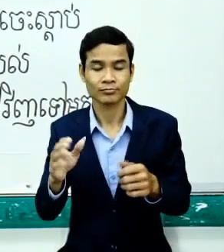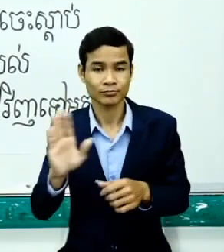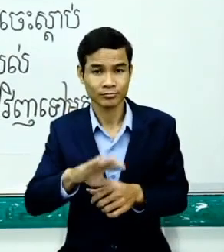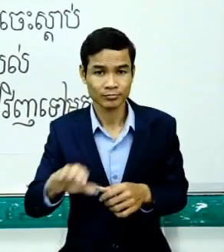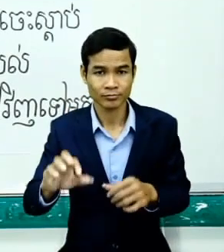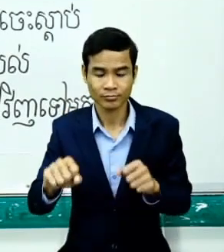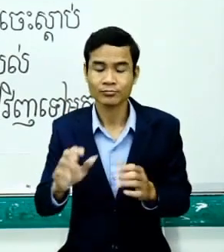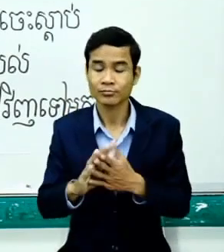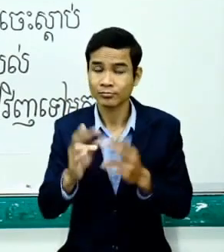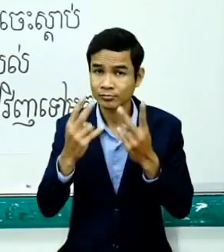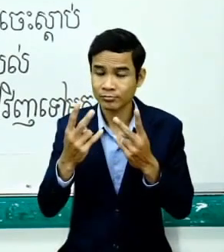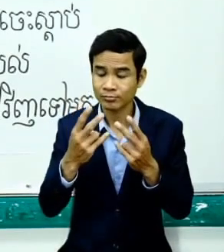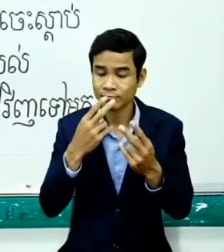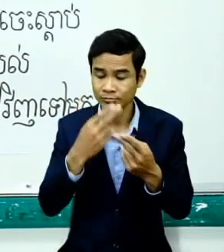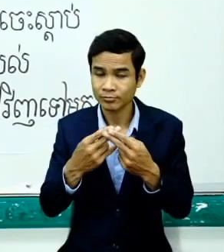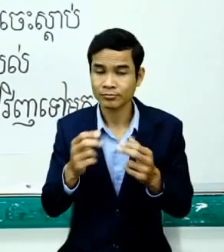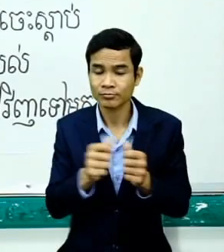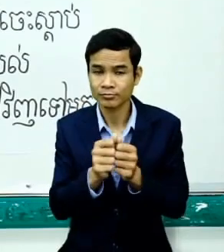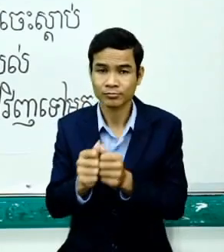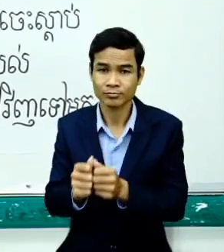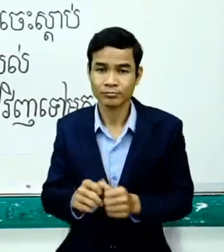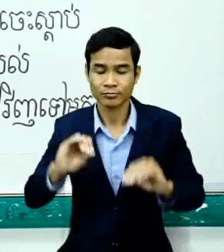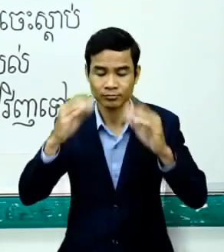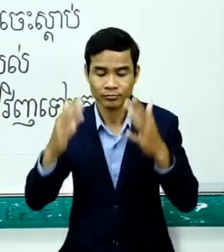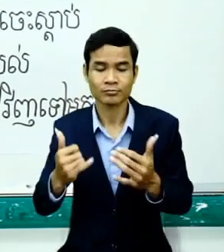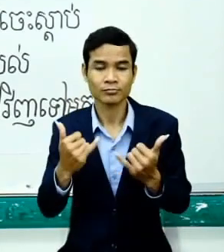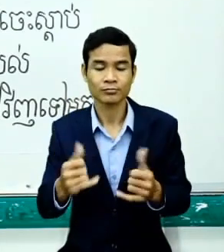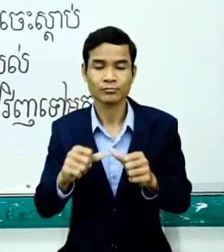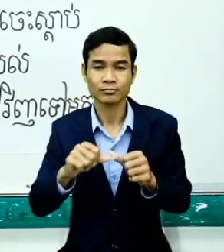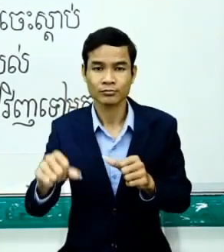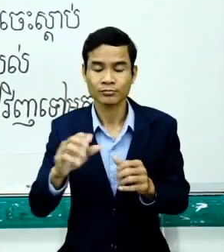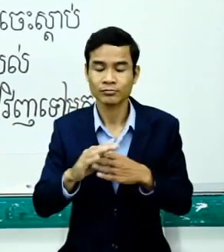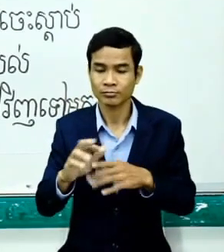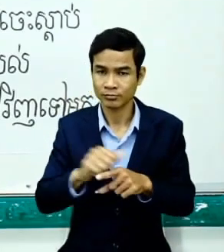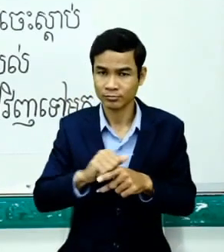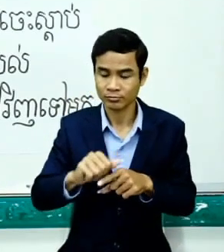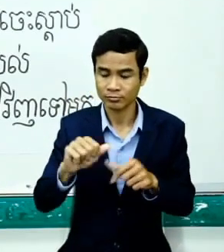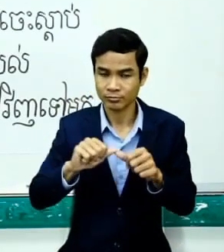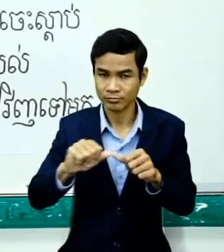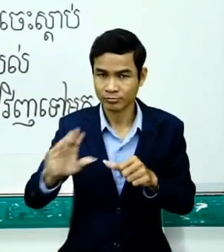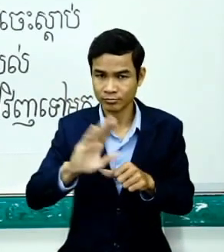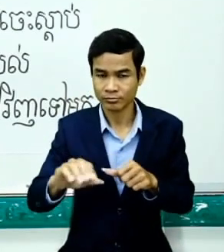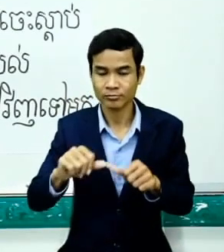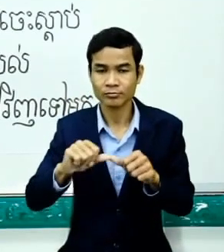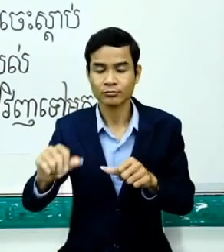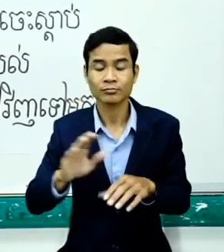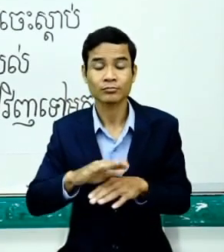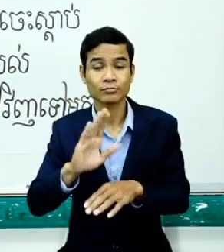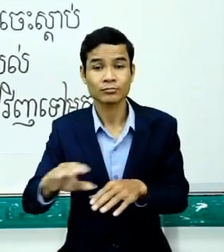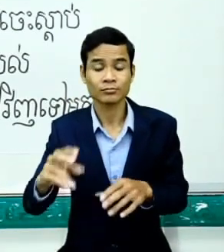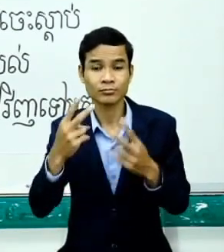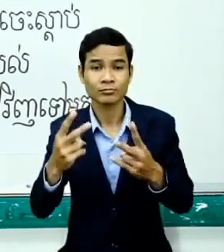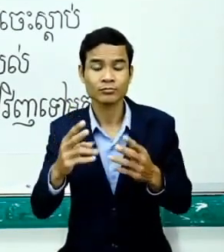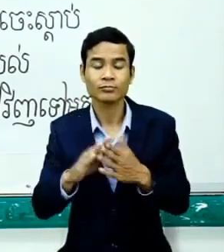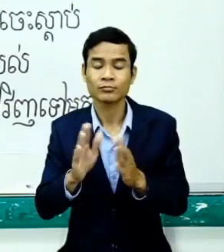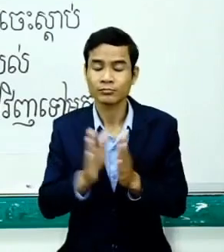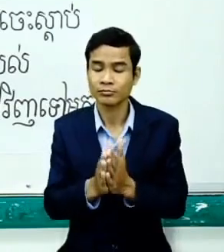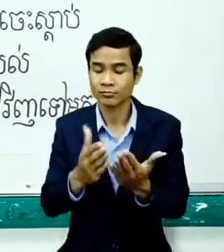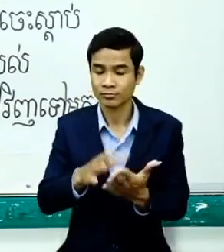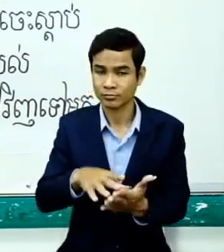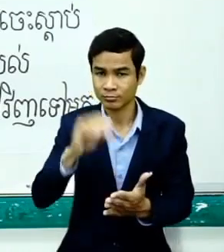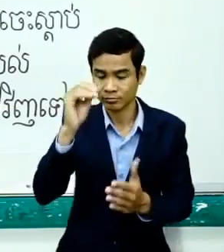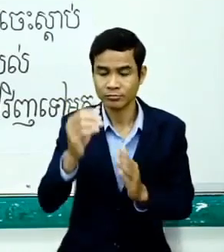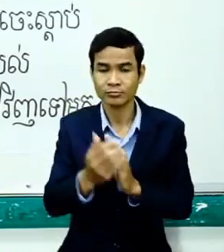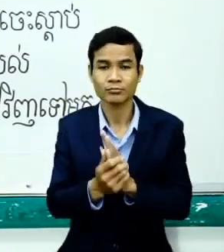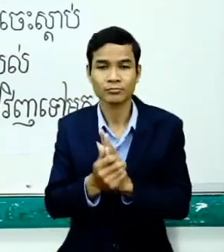cho mùi nè kêu được hai chạy lại ní dương bằng to tư lùm hạt rồi bỏ dương nè con ta con mơ nâng nông sẽ phải sạc xa côn.